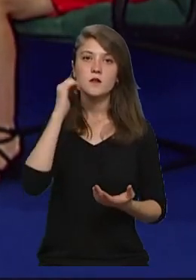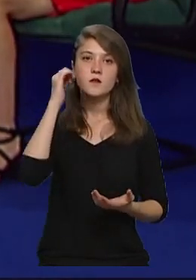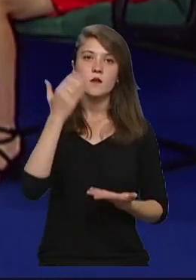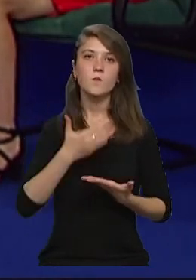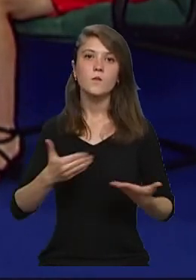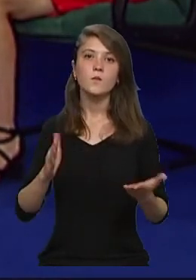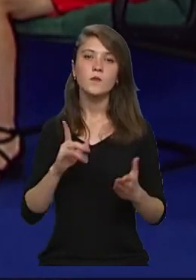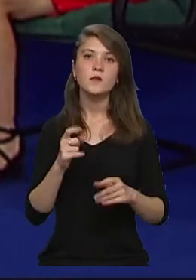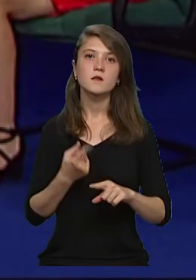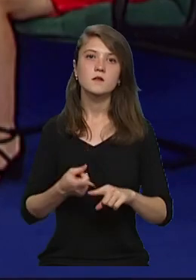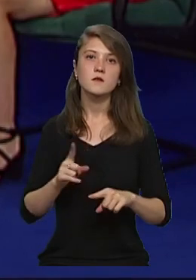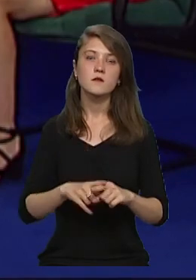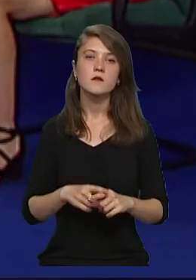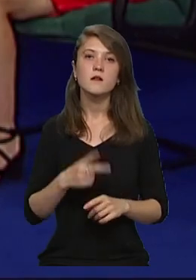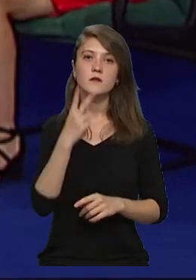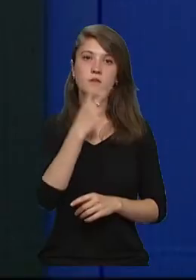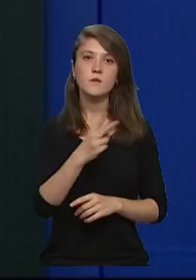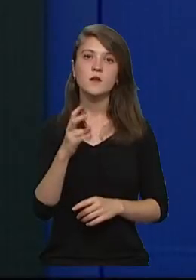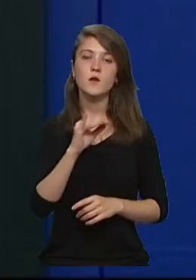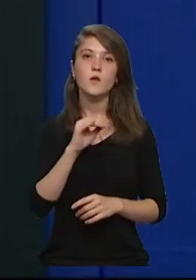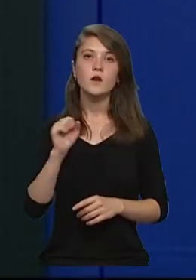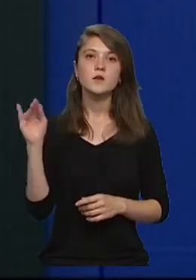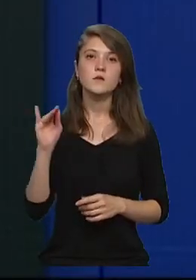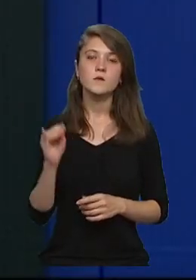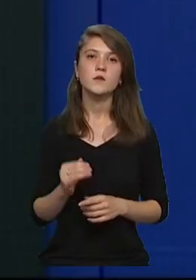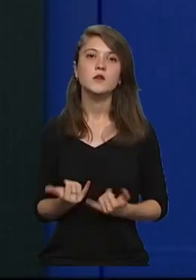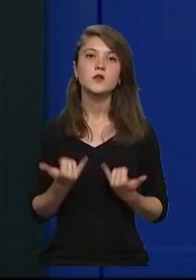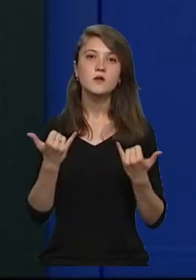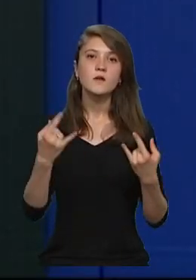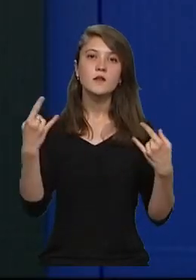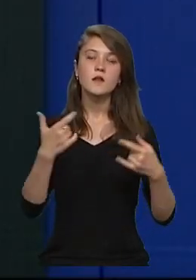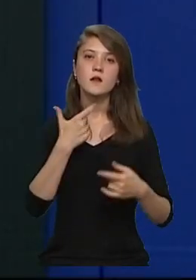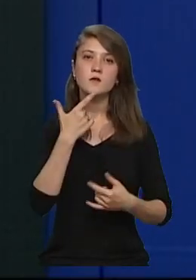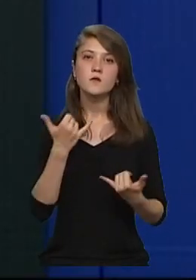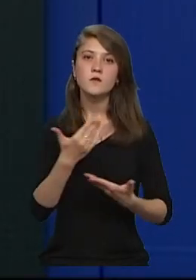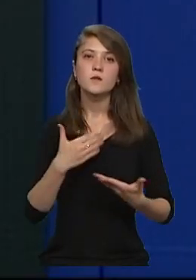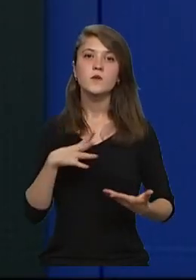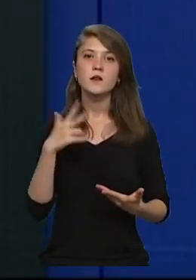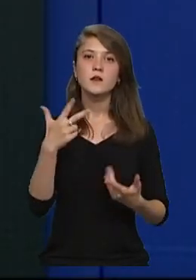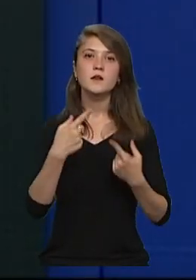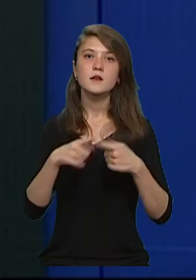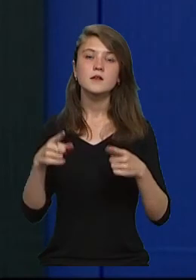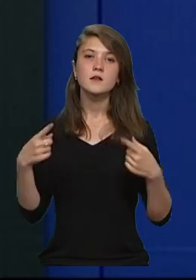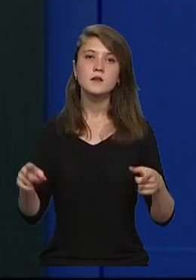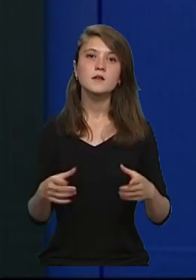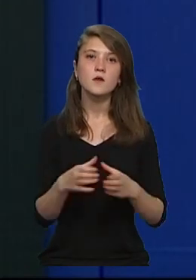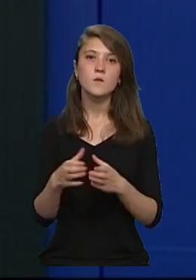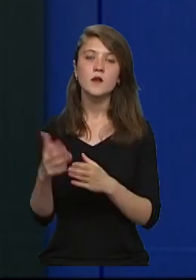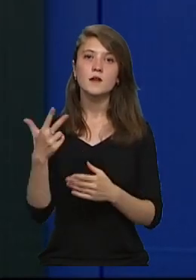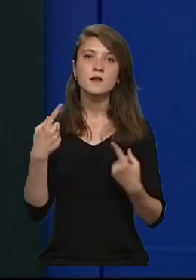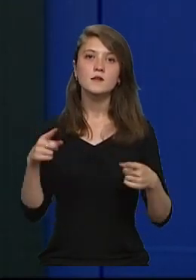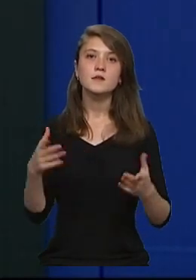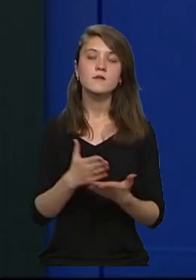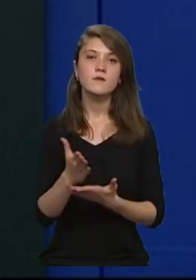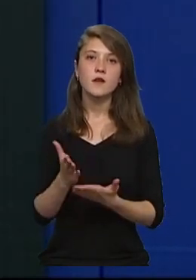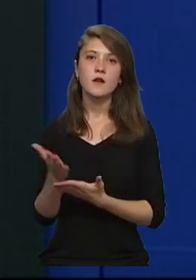будемо за це за цим слідкувати на UA Житомир. Шановні телеглядачі, сьогодні у нас було три різні громади, три різних сфери.